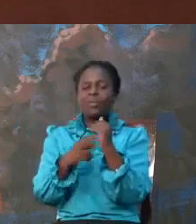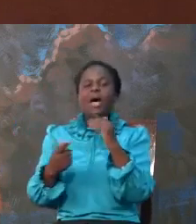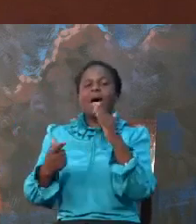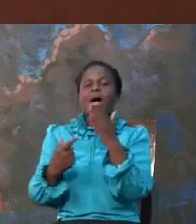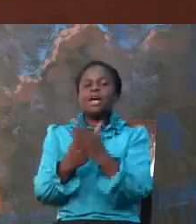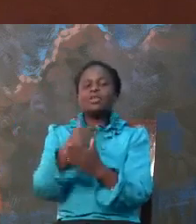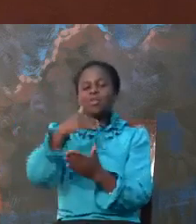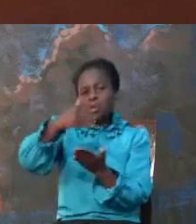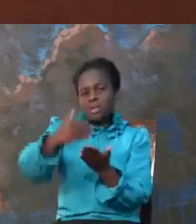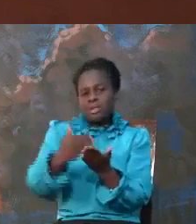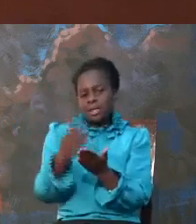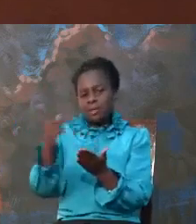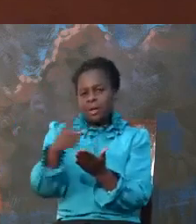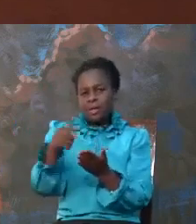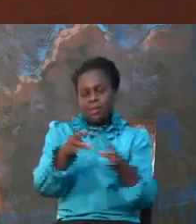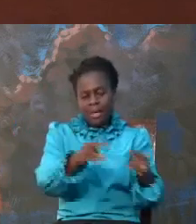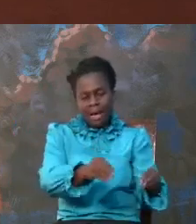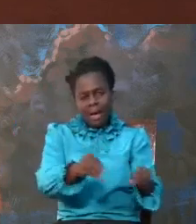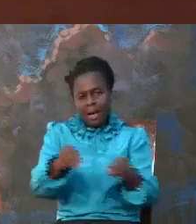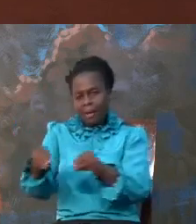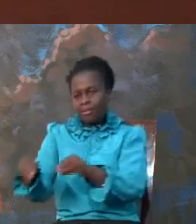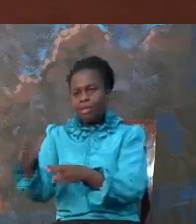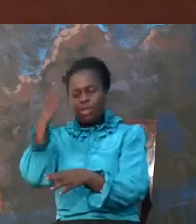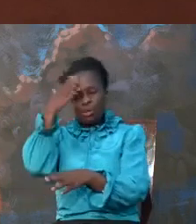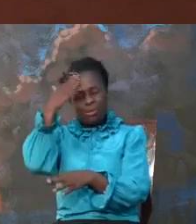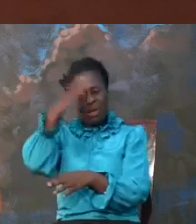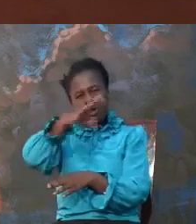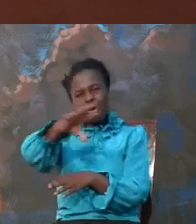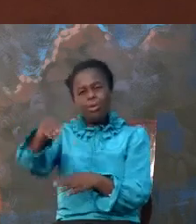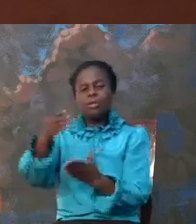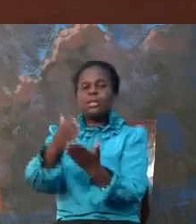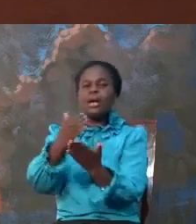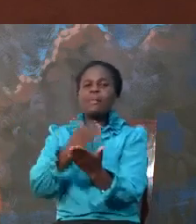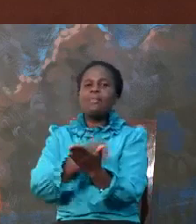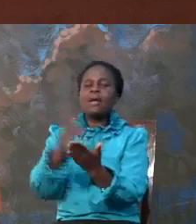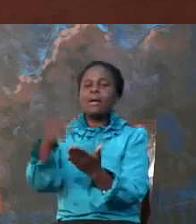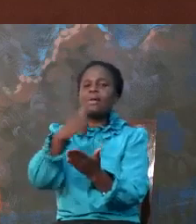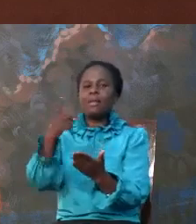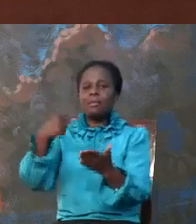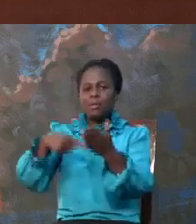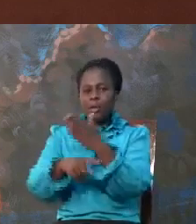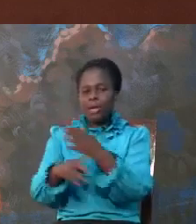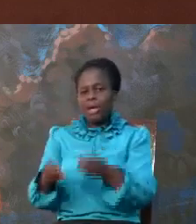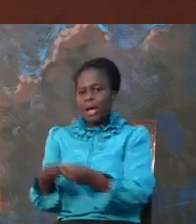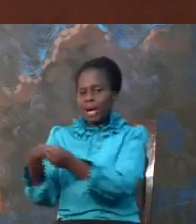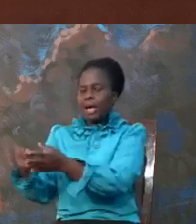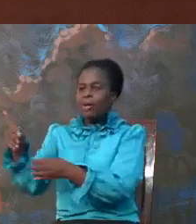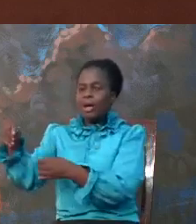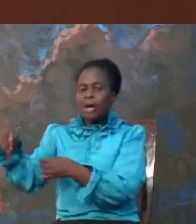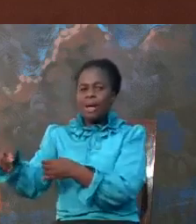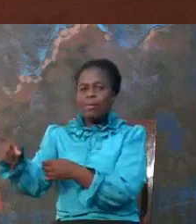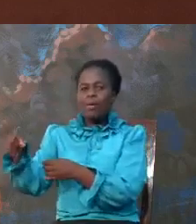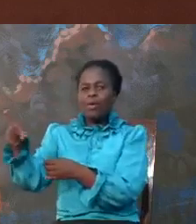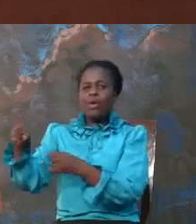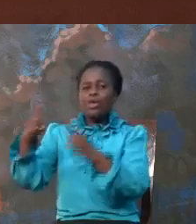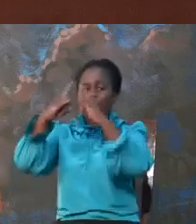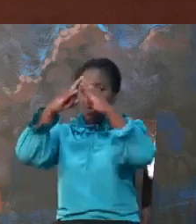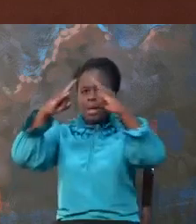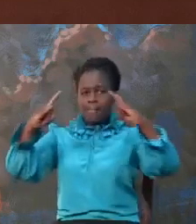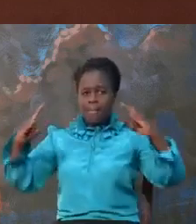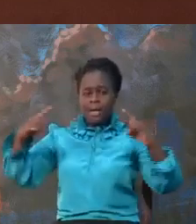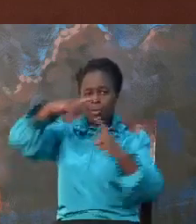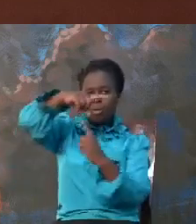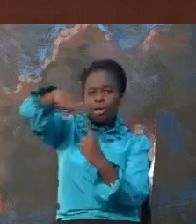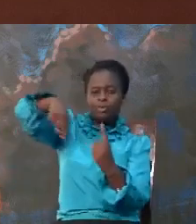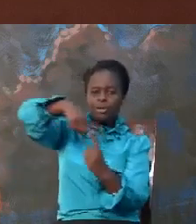ardhi, akahamisha uelewa wote kabla ya dhambi kuingia, akaweka hapo. Ile hema ilikuwa imezungukiwa uzio, ambao